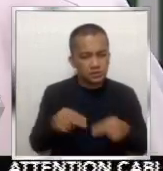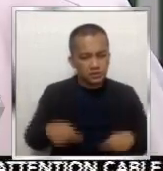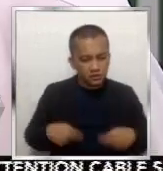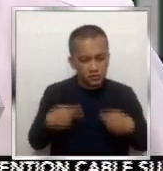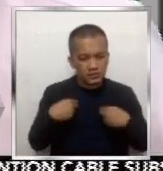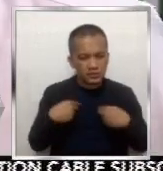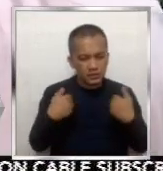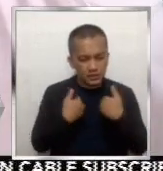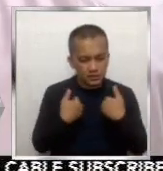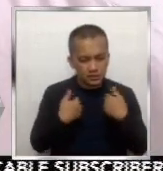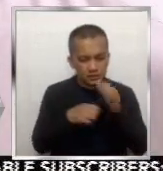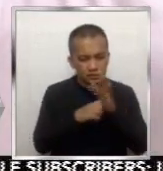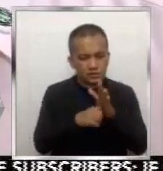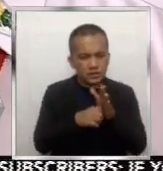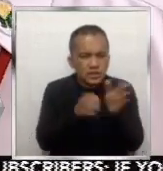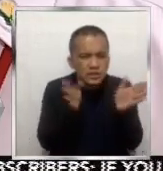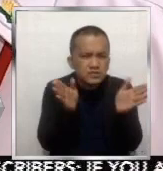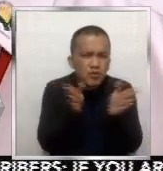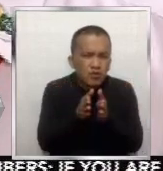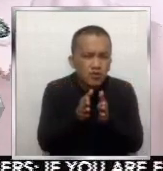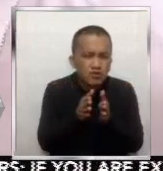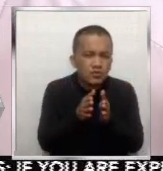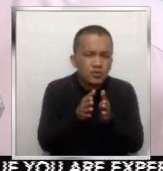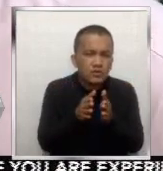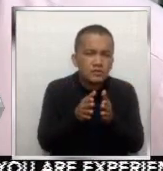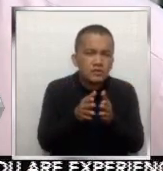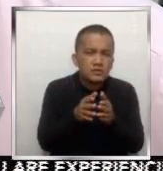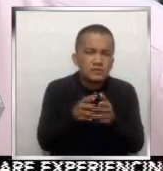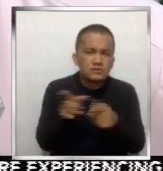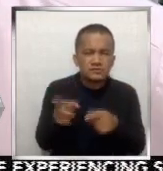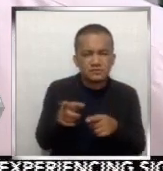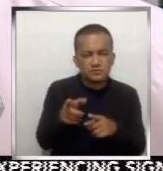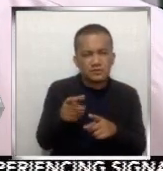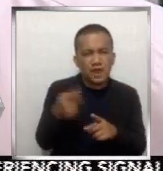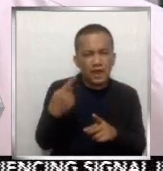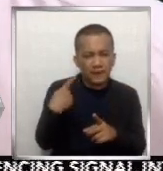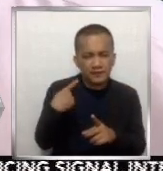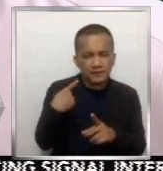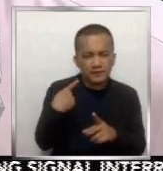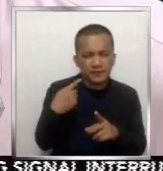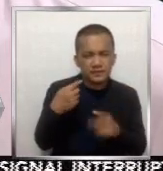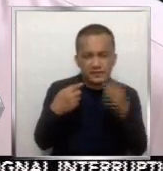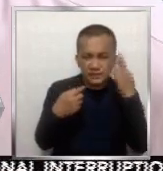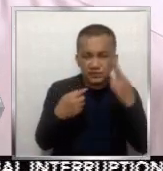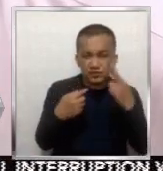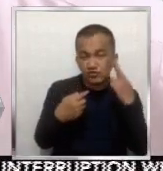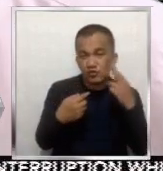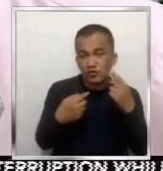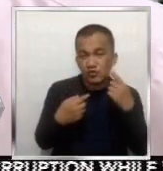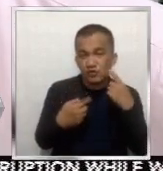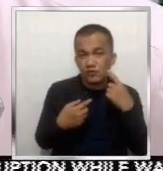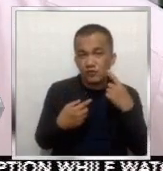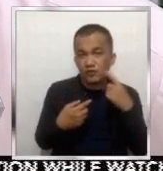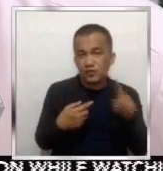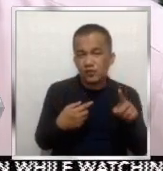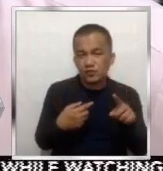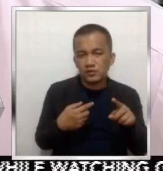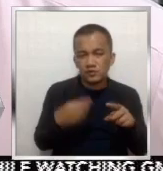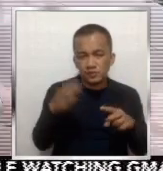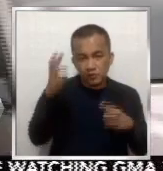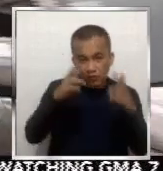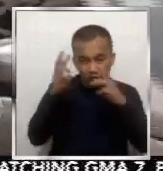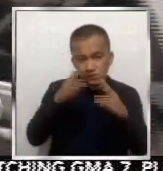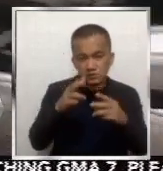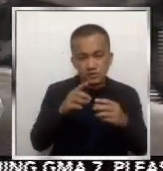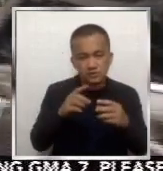too small to make a reason to be alarmed sa situation